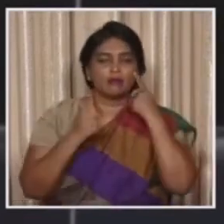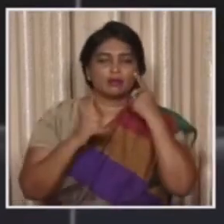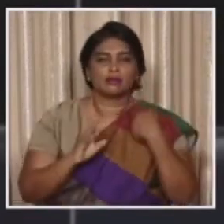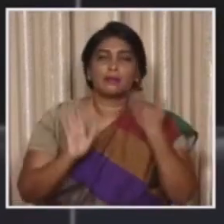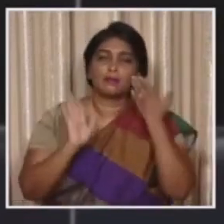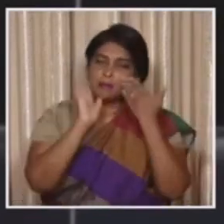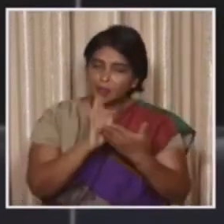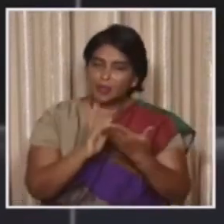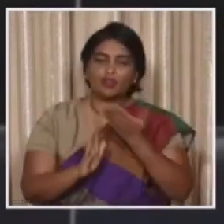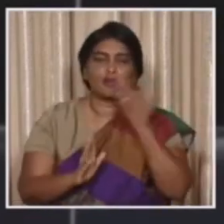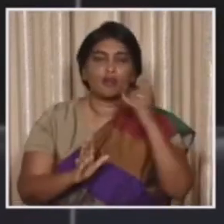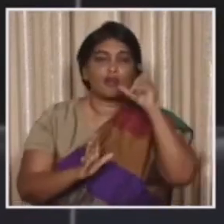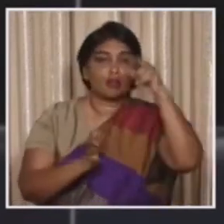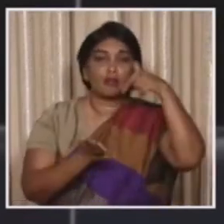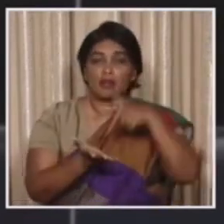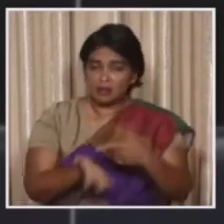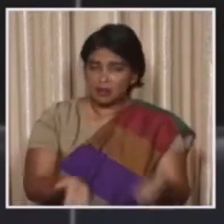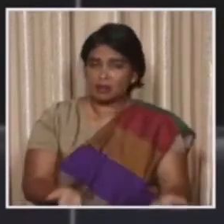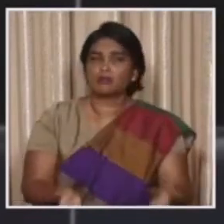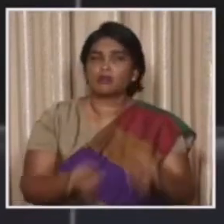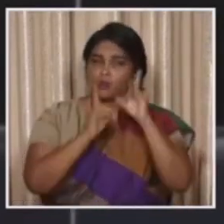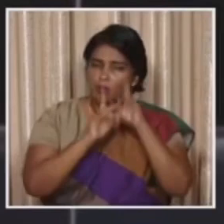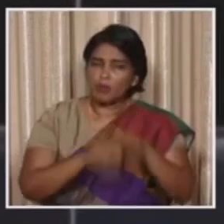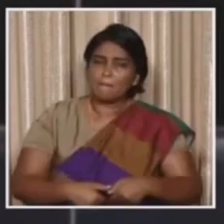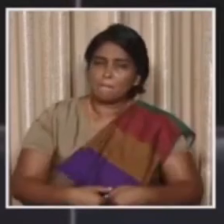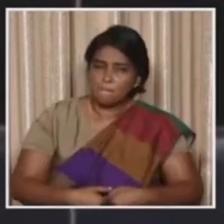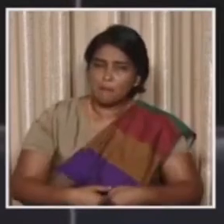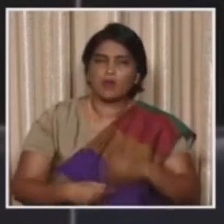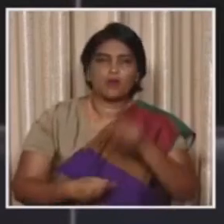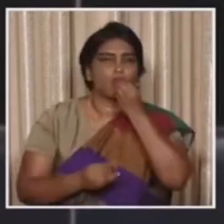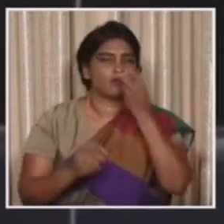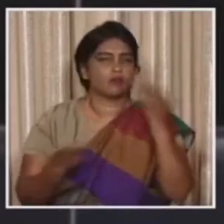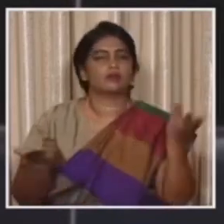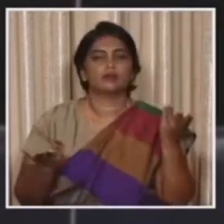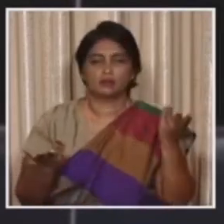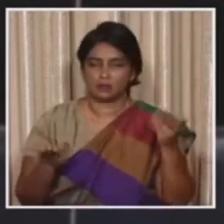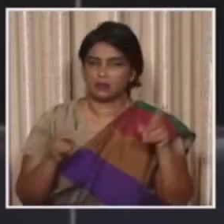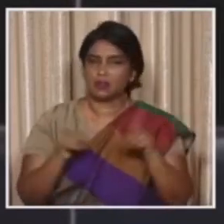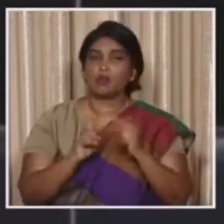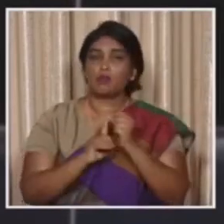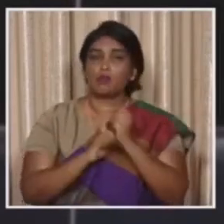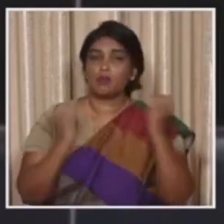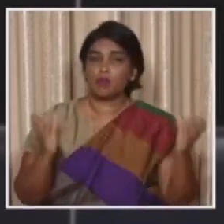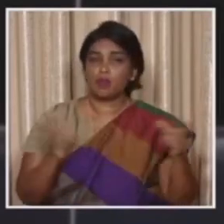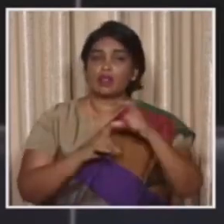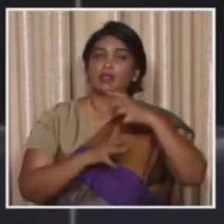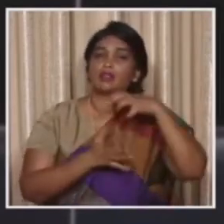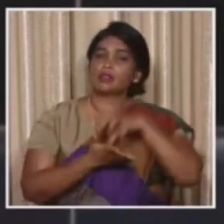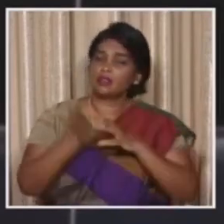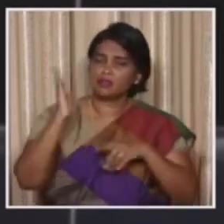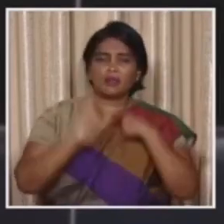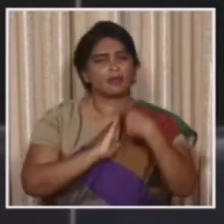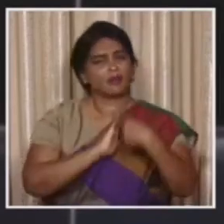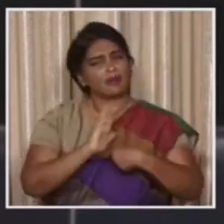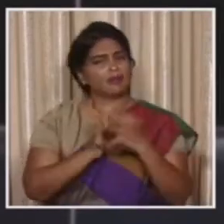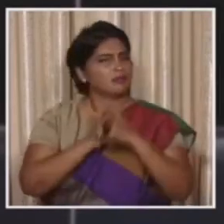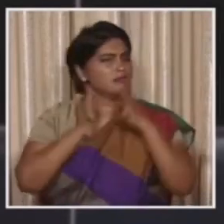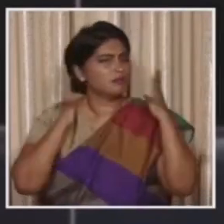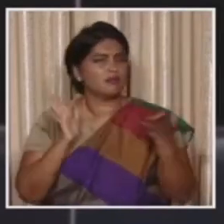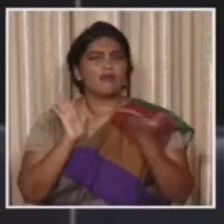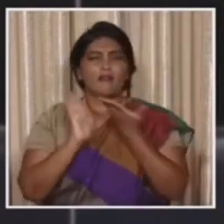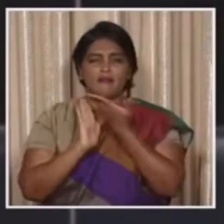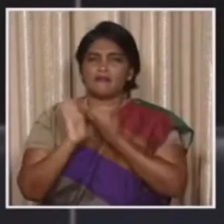පෙන්වන්න පුළුවන් මේ කොළඹ නගරේ එහෙම ඉන්නවා ආහාර නැතුව, ඒ වගේම පොළොන්නරුව දිස්ත්‍රික්කෙත් ඉන්නවා, ලංකාවේ බොහෝ